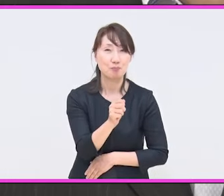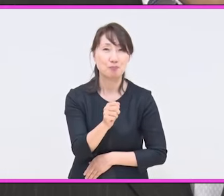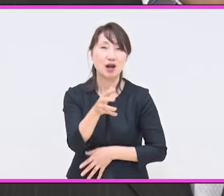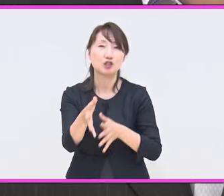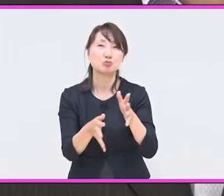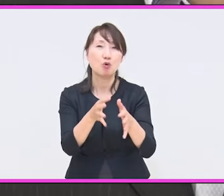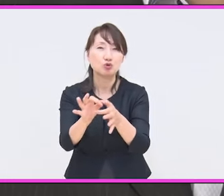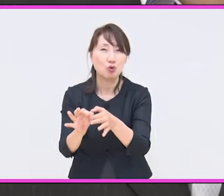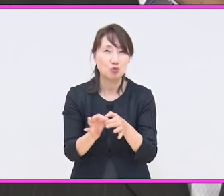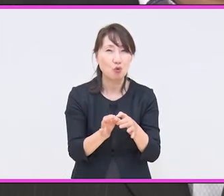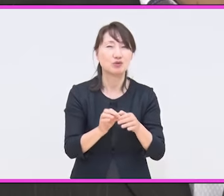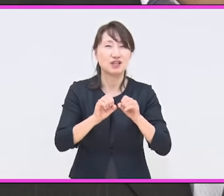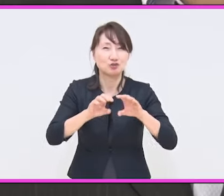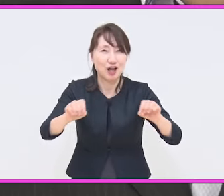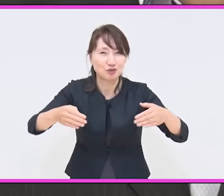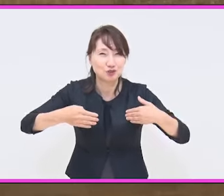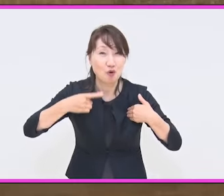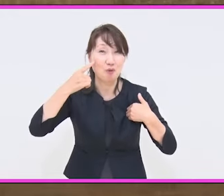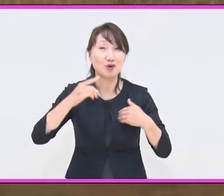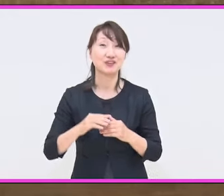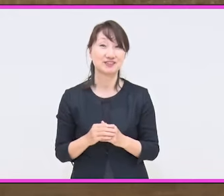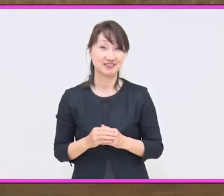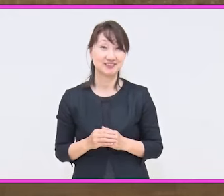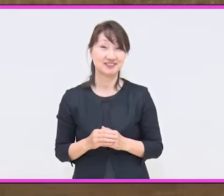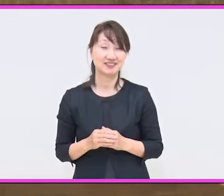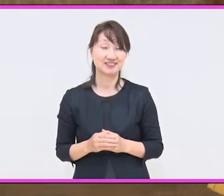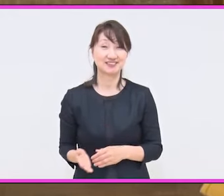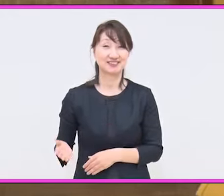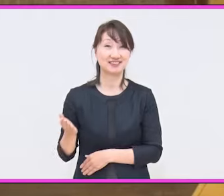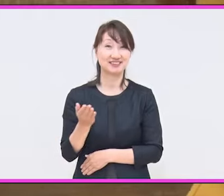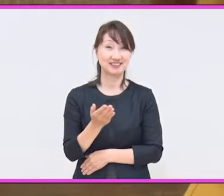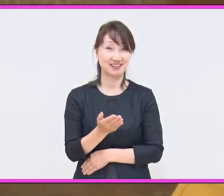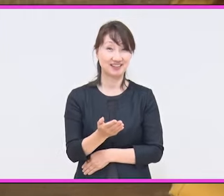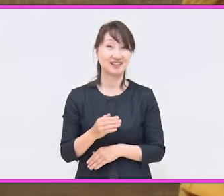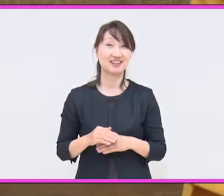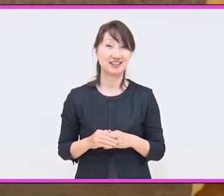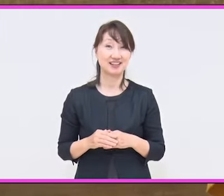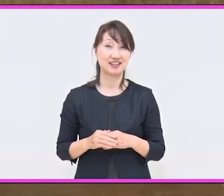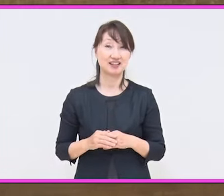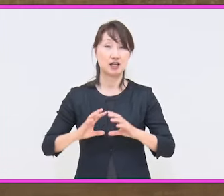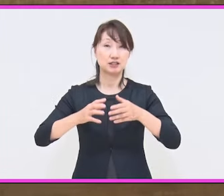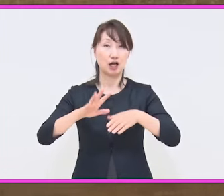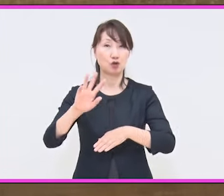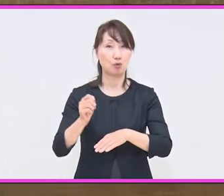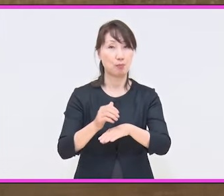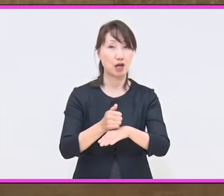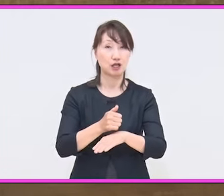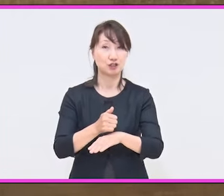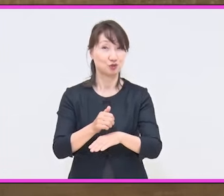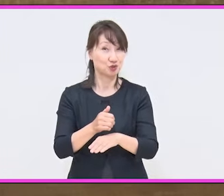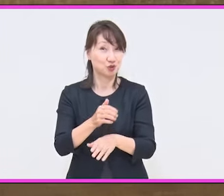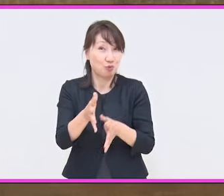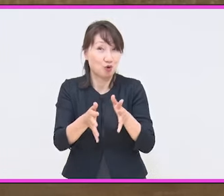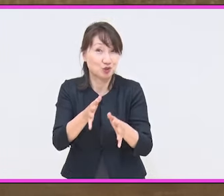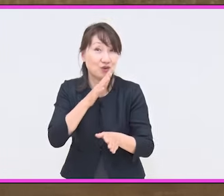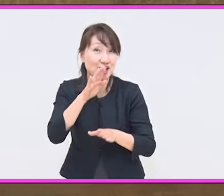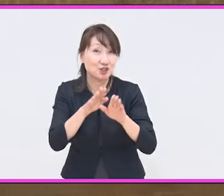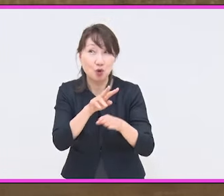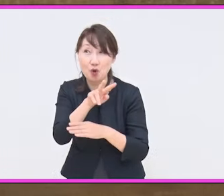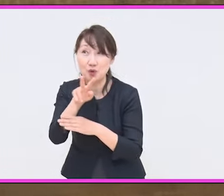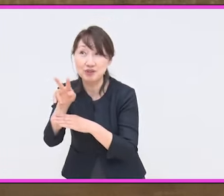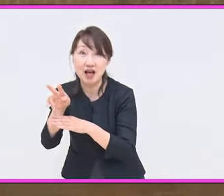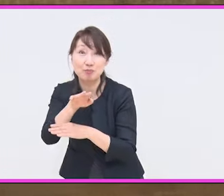ないなとは思っております、うん、さあ世界のパラスポーツの現状を見てきた皆さんにお話を伺ってき